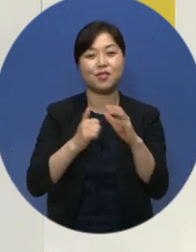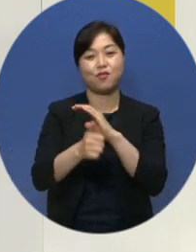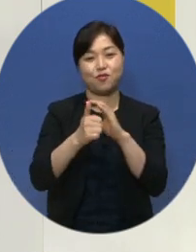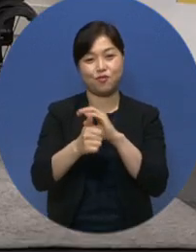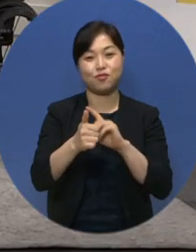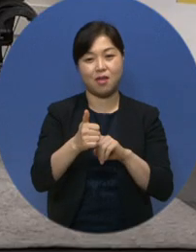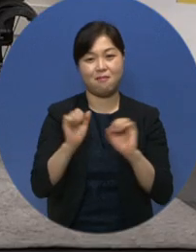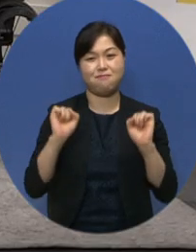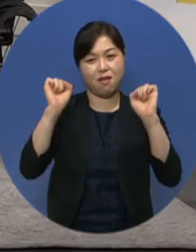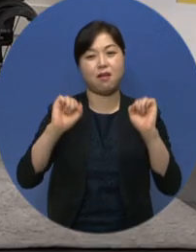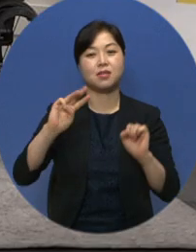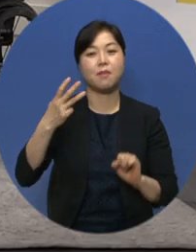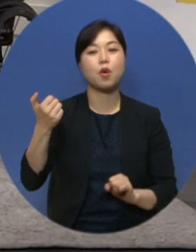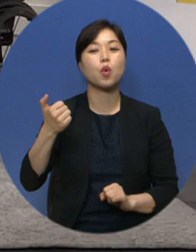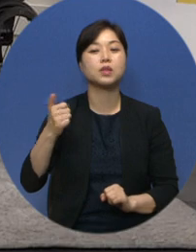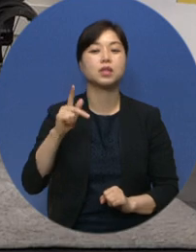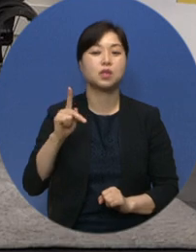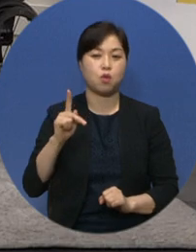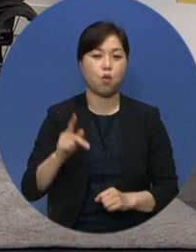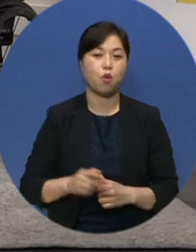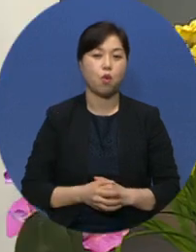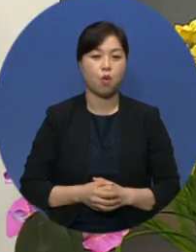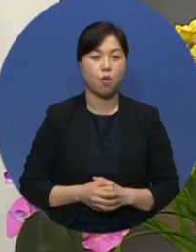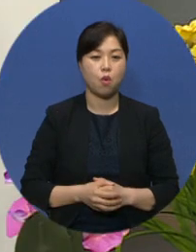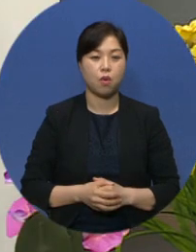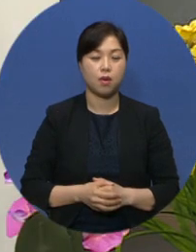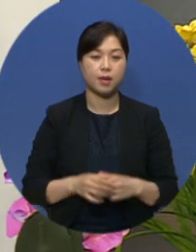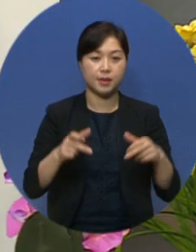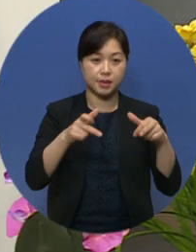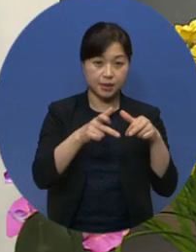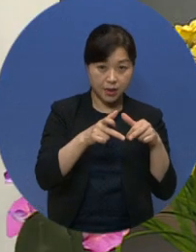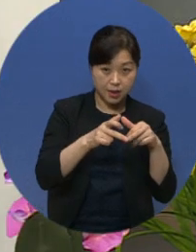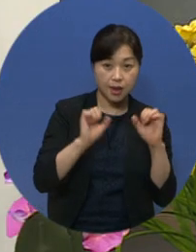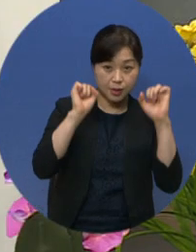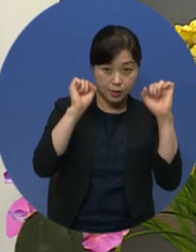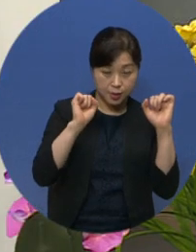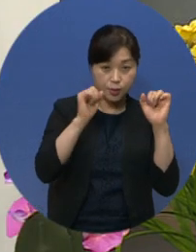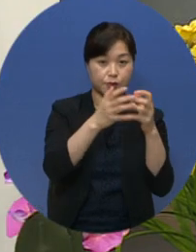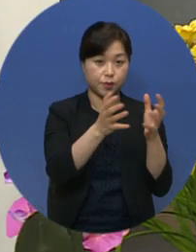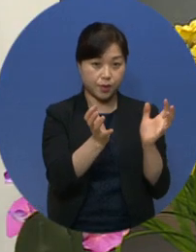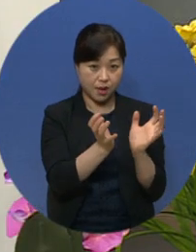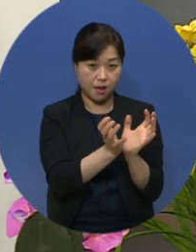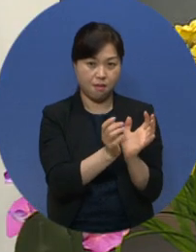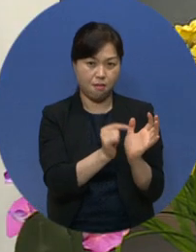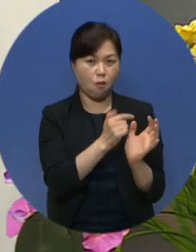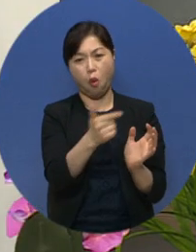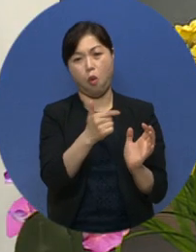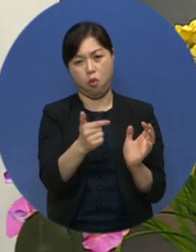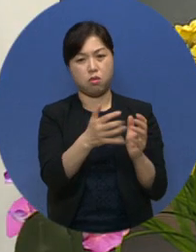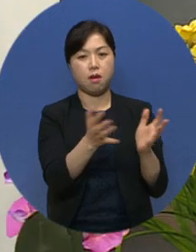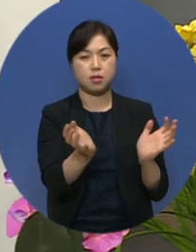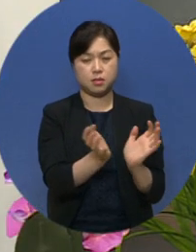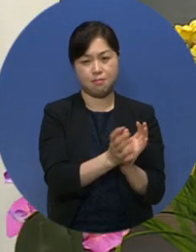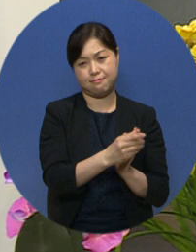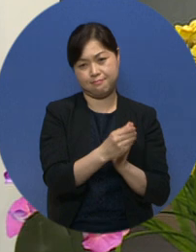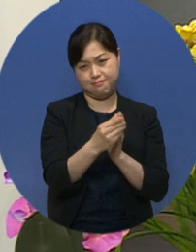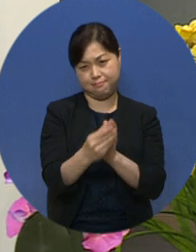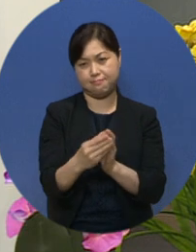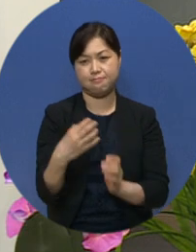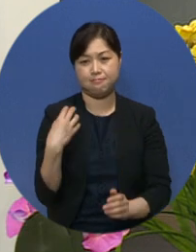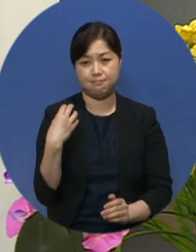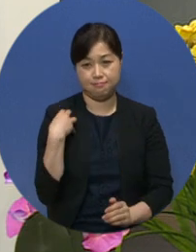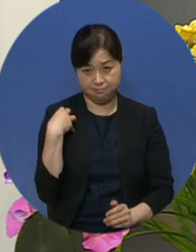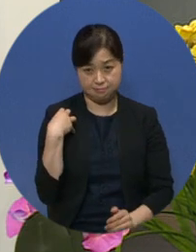선배 곳에 특히 이제 이런 에 장애인체육회 라는 큰 단체를 4 이끌어가고 하시려면 은